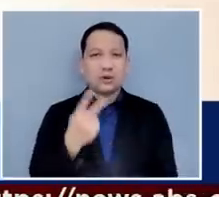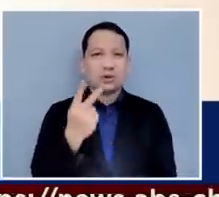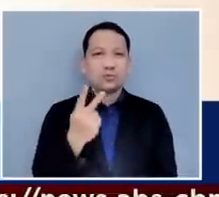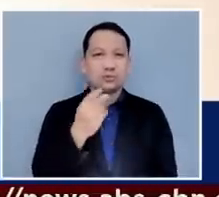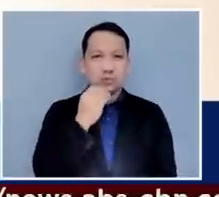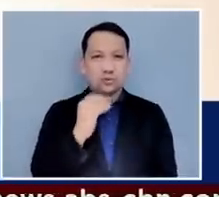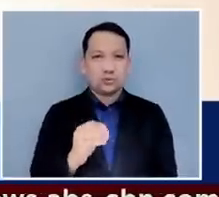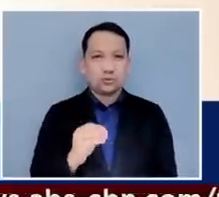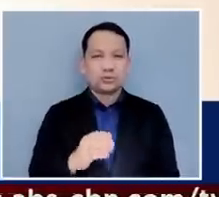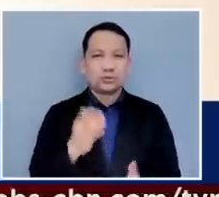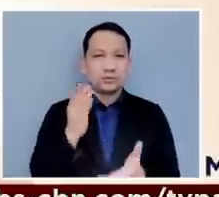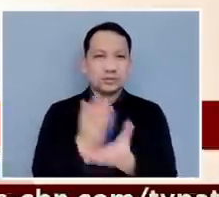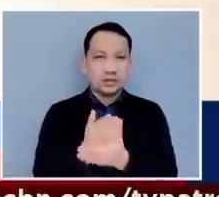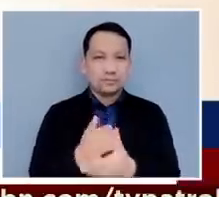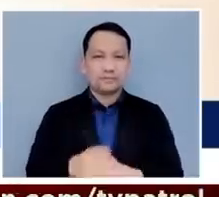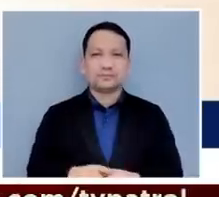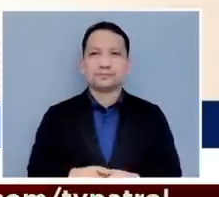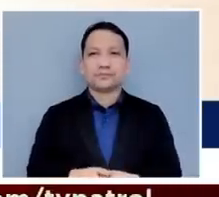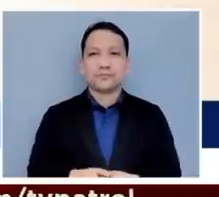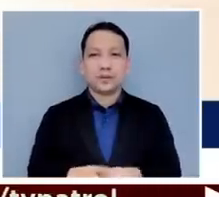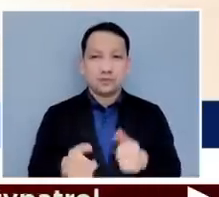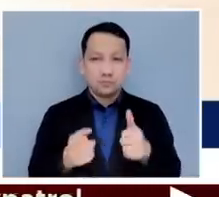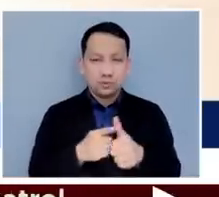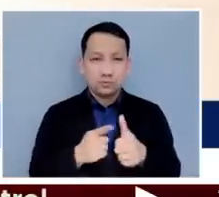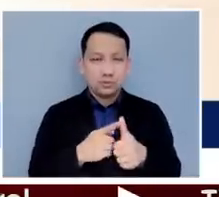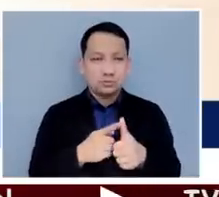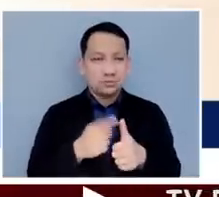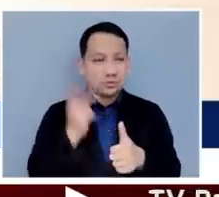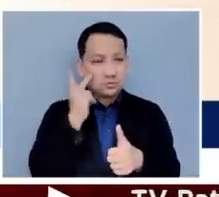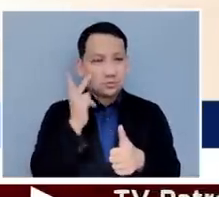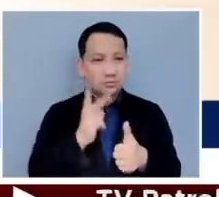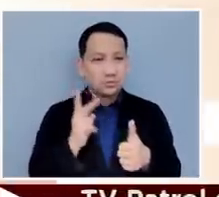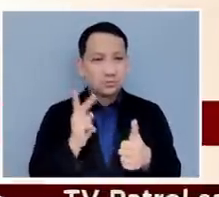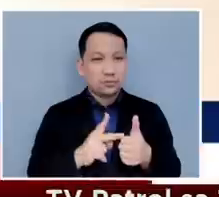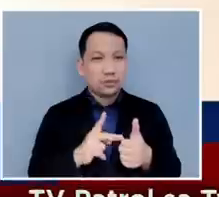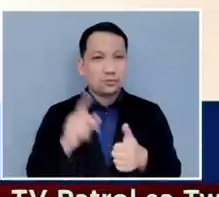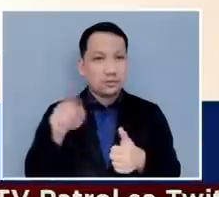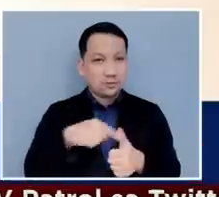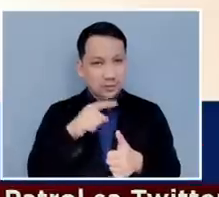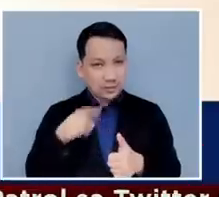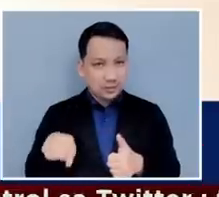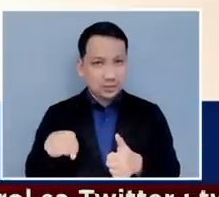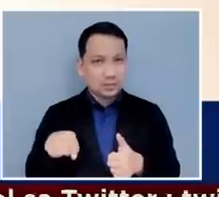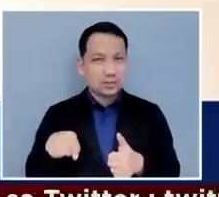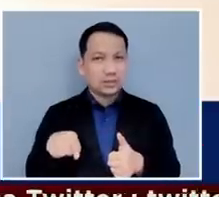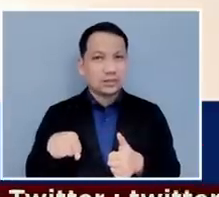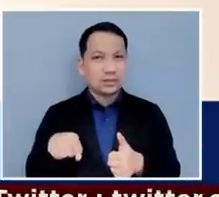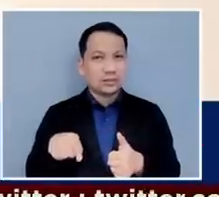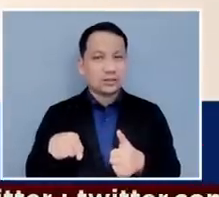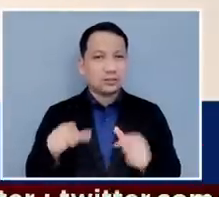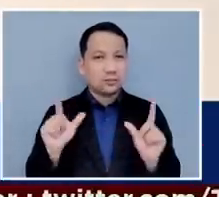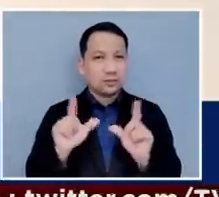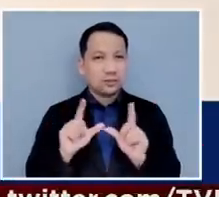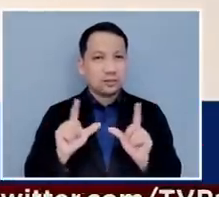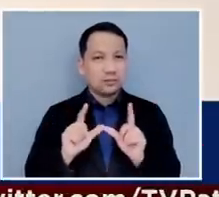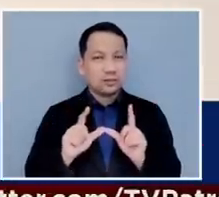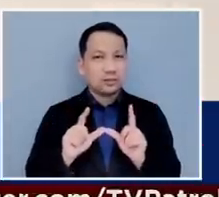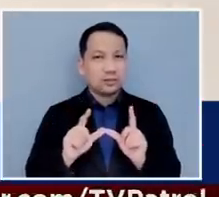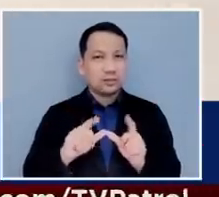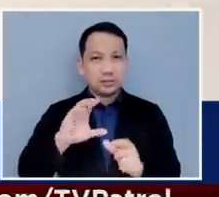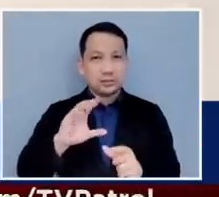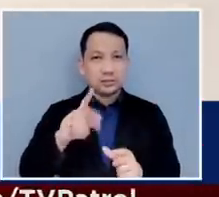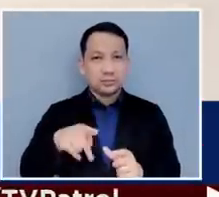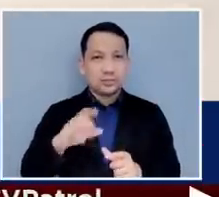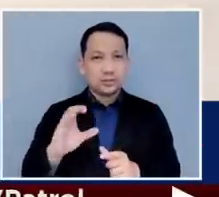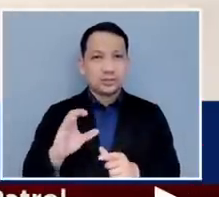order. One is for purposes ng a cancellation or of the franchise or the CPC.